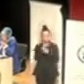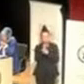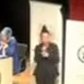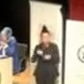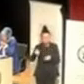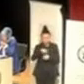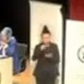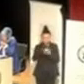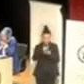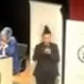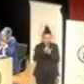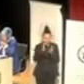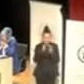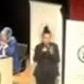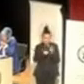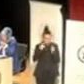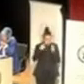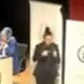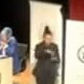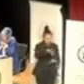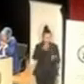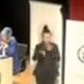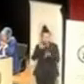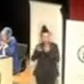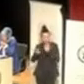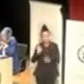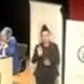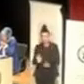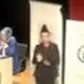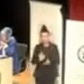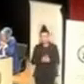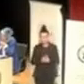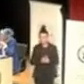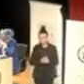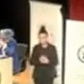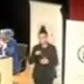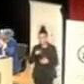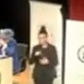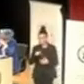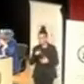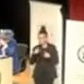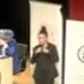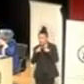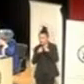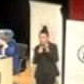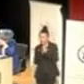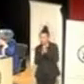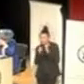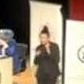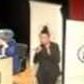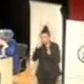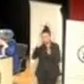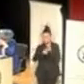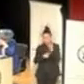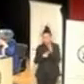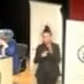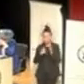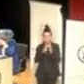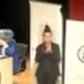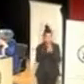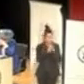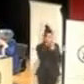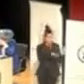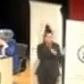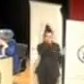yayınların arasından seçilmesine özen gösteriliyor. Bu e-kitaplar EPUB3 formatında yayın evlerinin başvurduğu